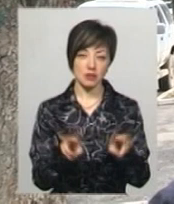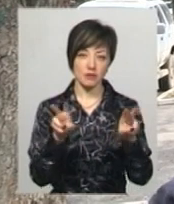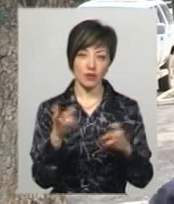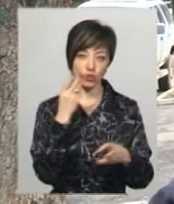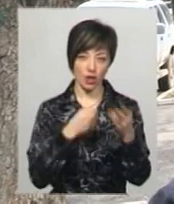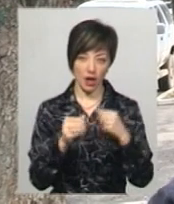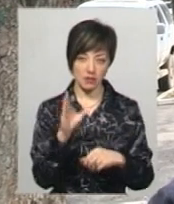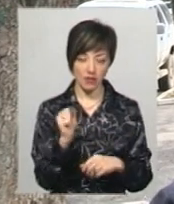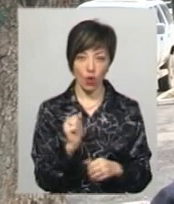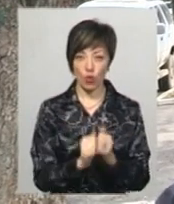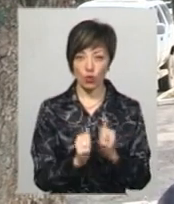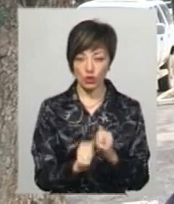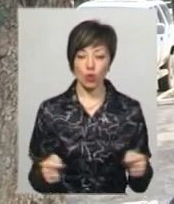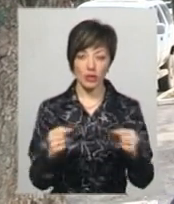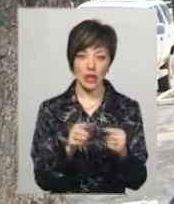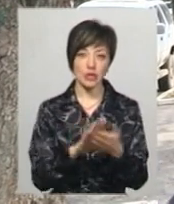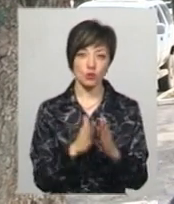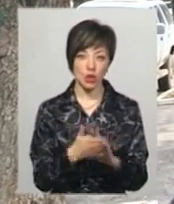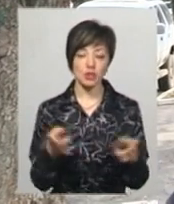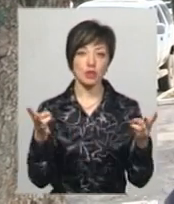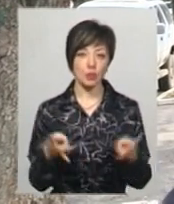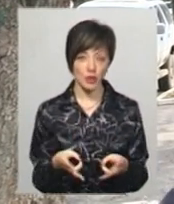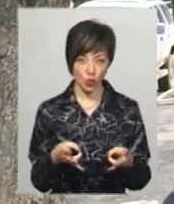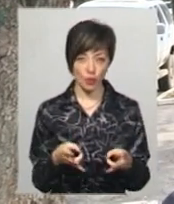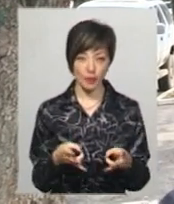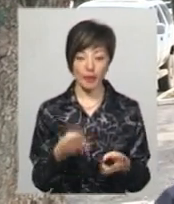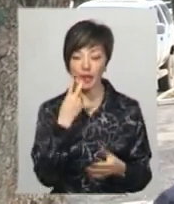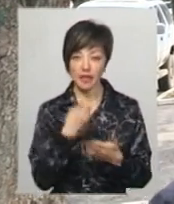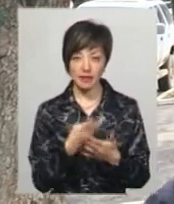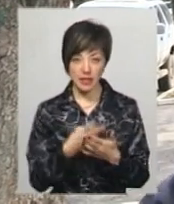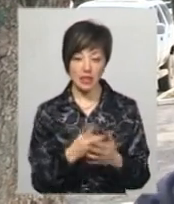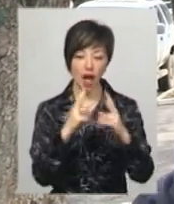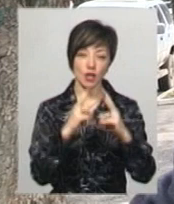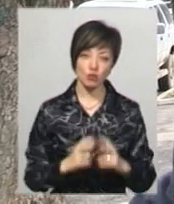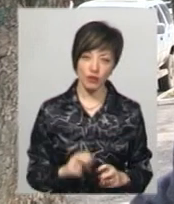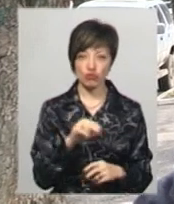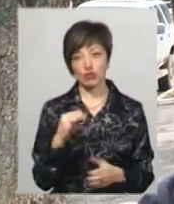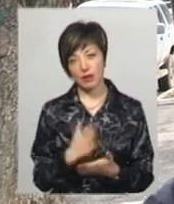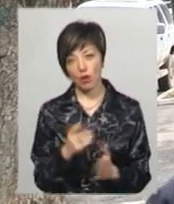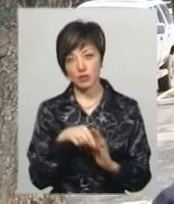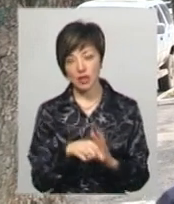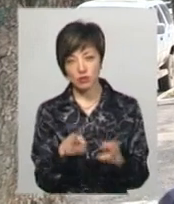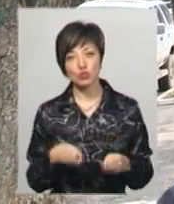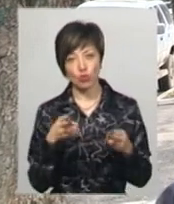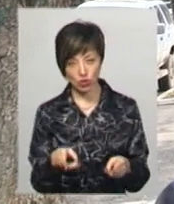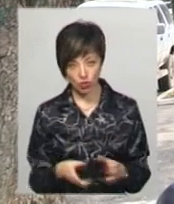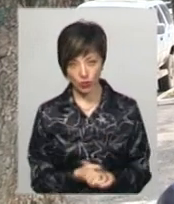шахрайства. І в кожній конкретній ситуації необхідно дивитися і аналізувати, чи є ознаки саме